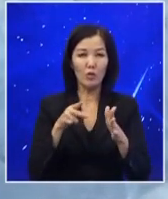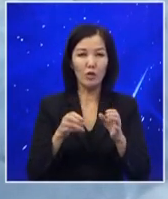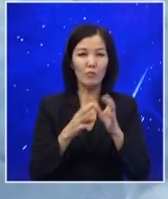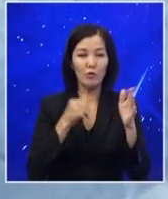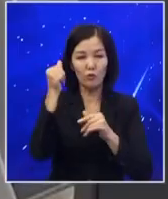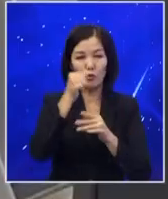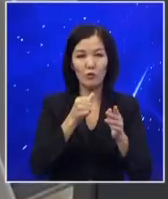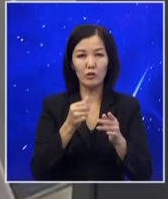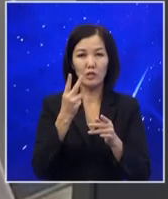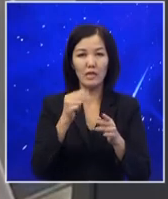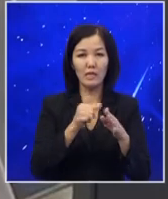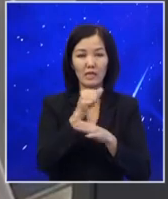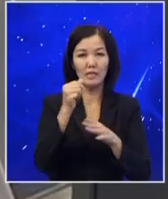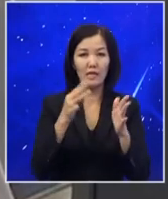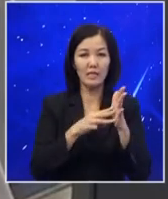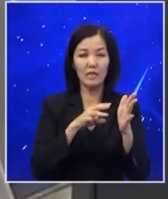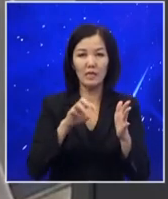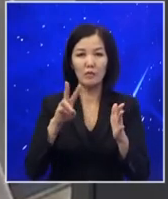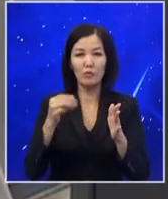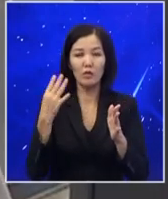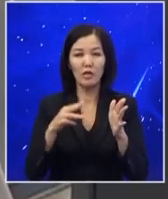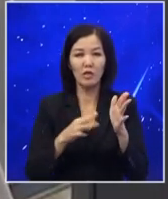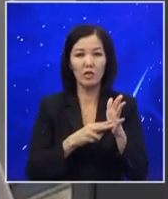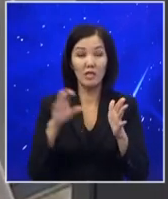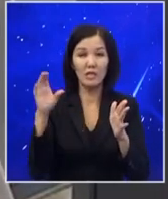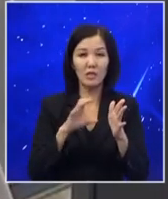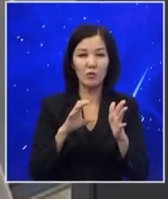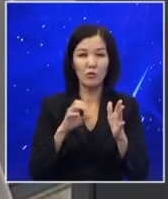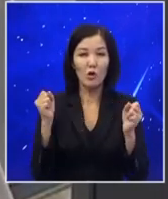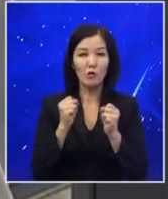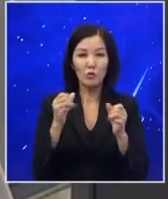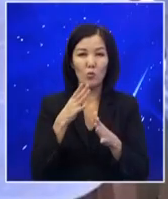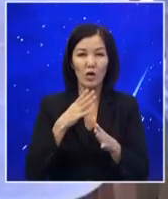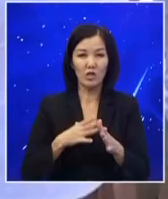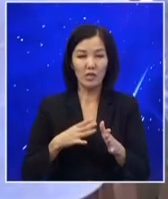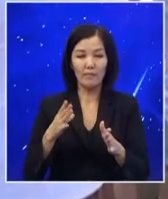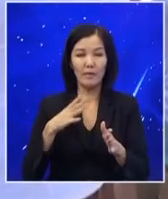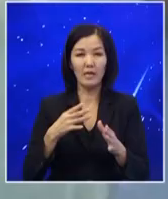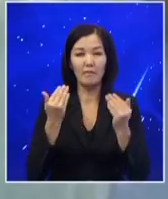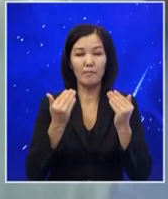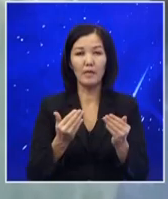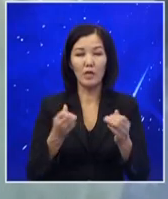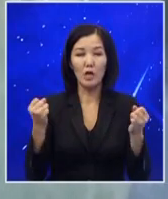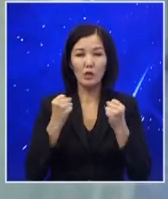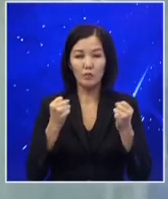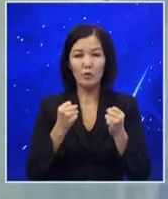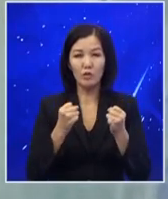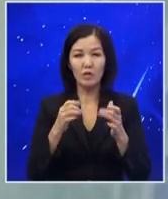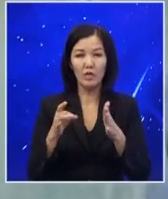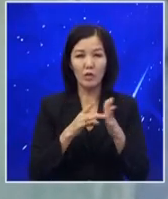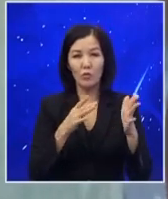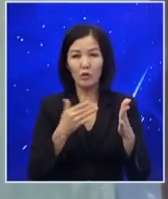2019 жылы ол 2 сағат 8 минут 47 секунд бойы суыққа шыдас берген еді. Ал биыл спортшы өзінің